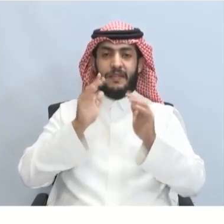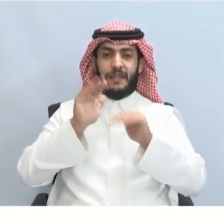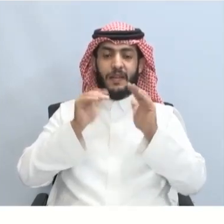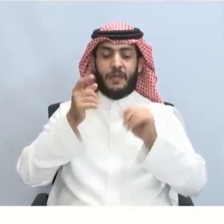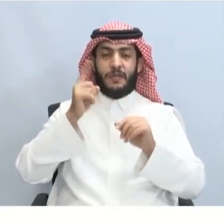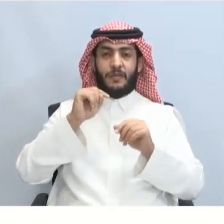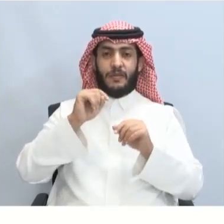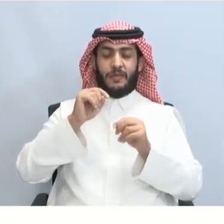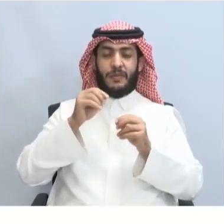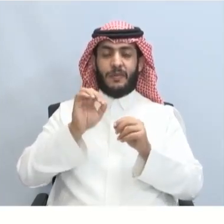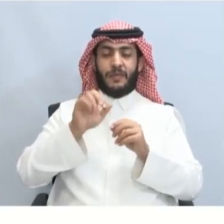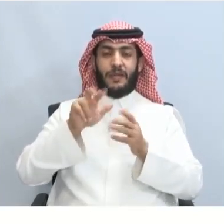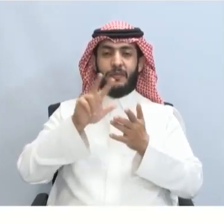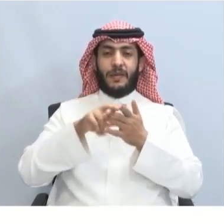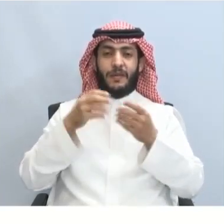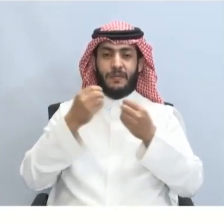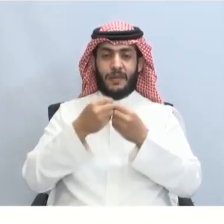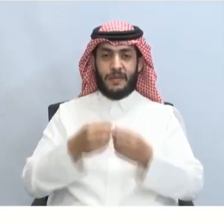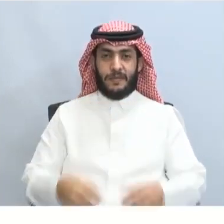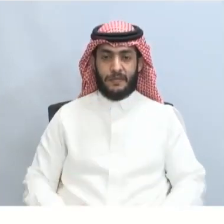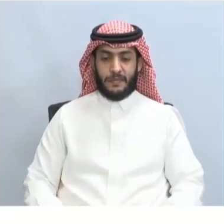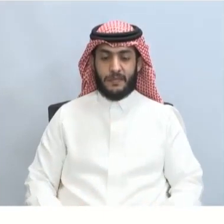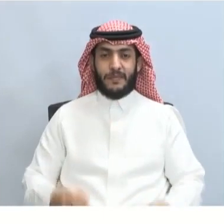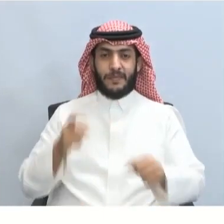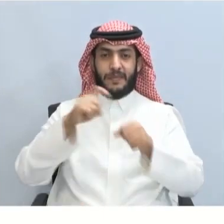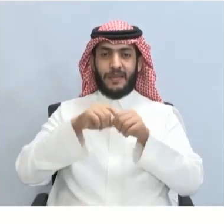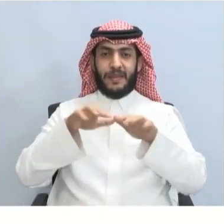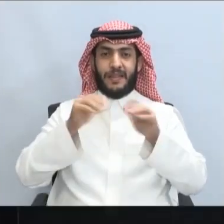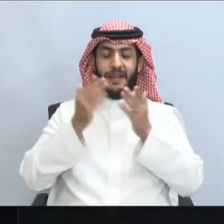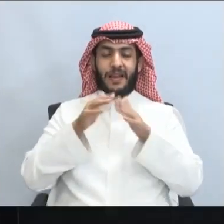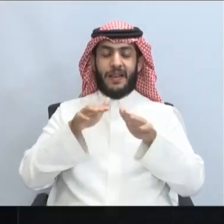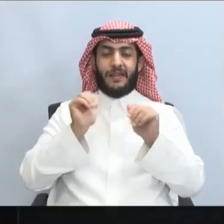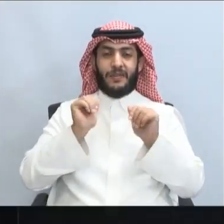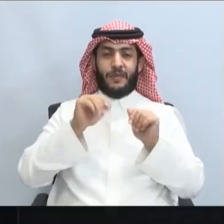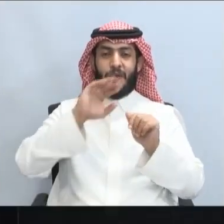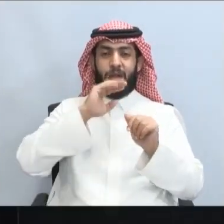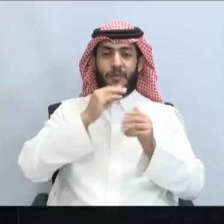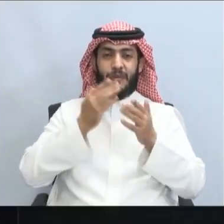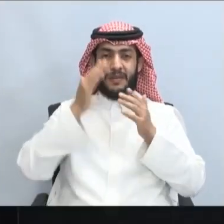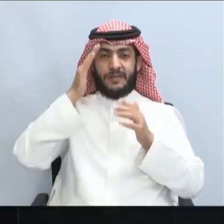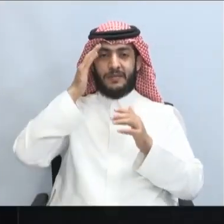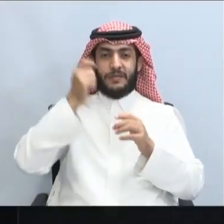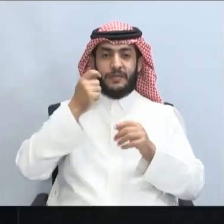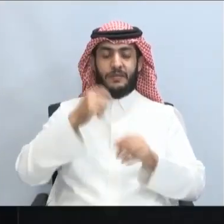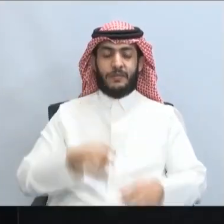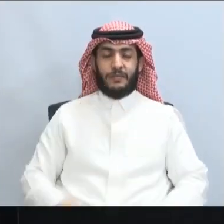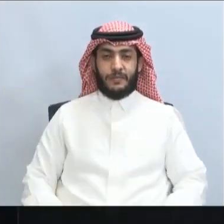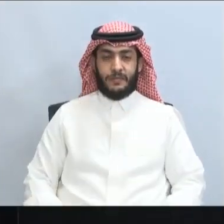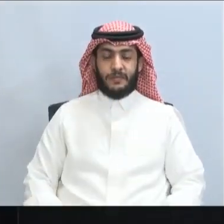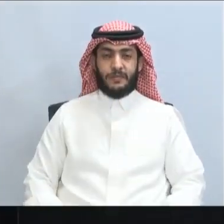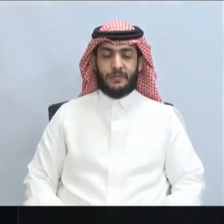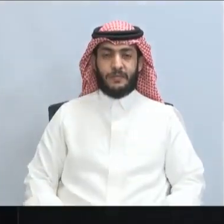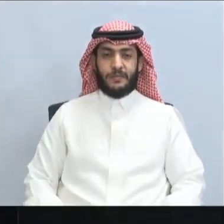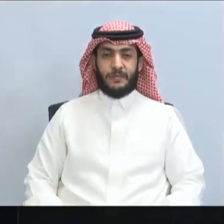الفارغه ونطبق معا الى هنا نصل الى نهايه درسنا هذا وصلى الله على نبينا محمد وعلى اله